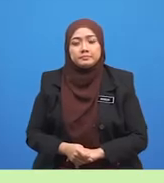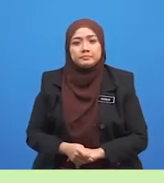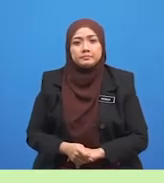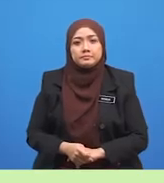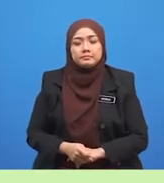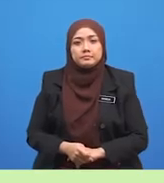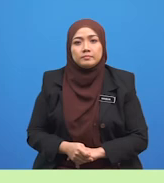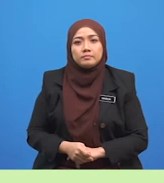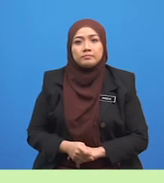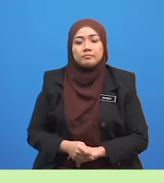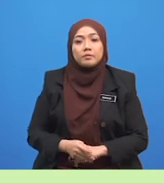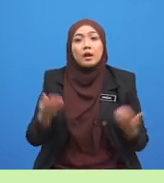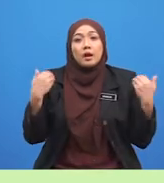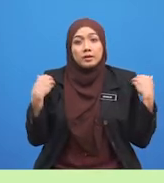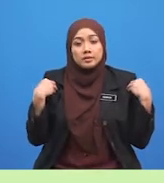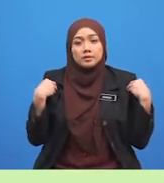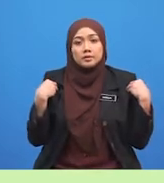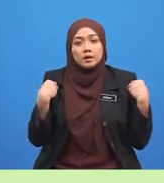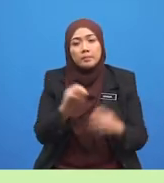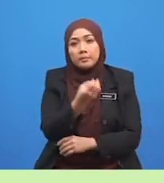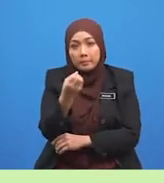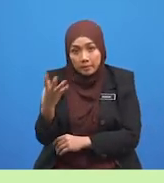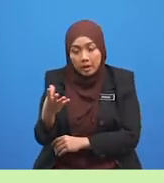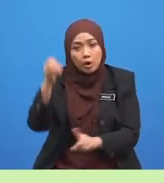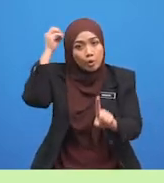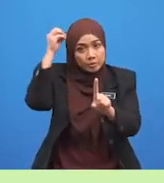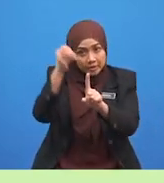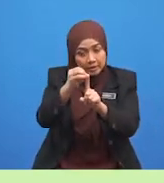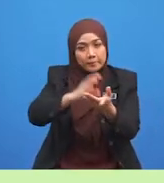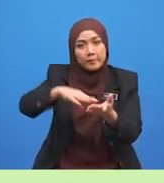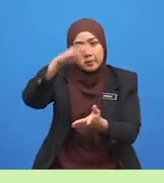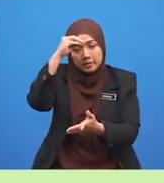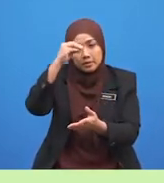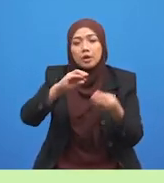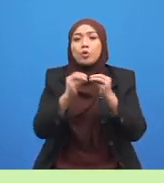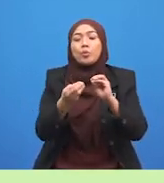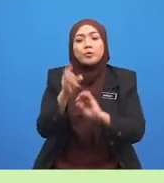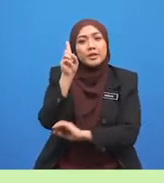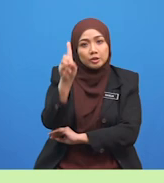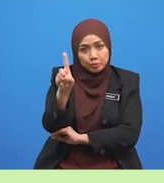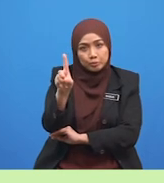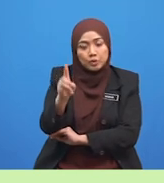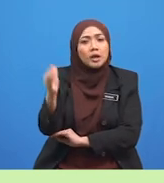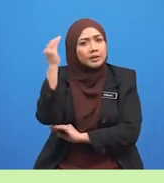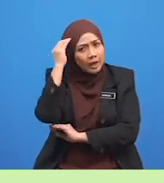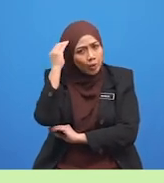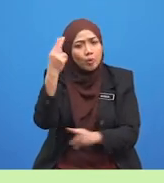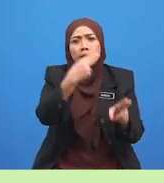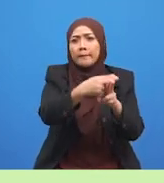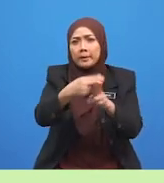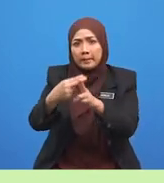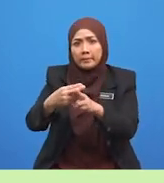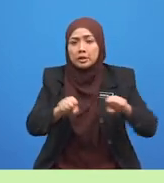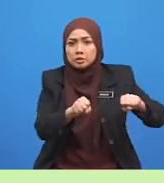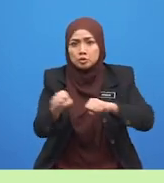Pengajaran cikgu juga mempunyai beberapa objektif tertentu, iaitu yang pertama, mengetahui nama-nama sungai